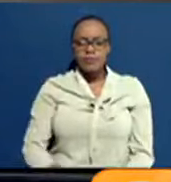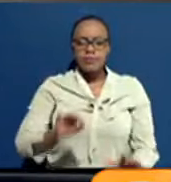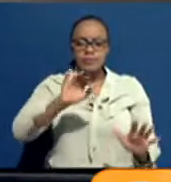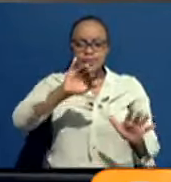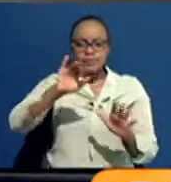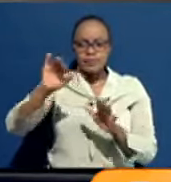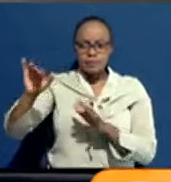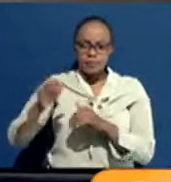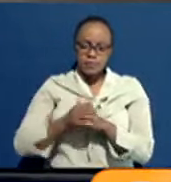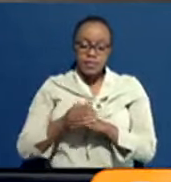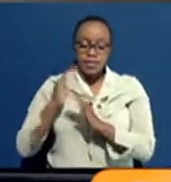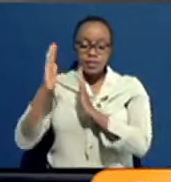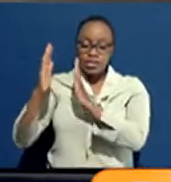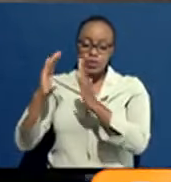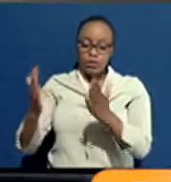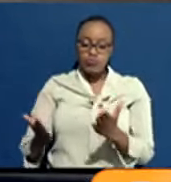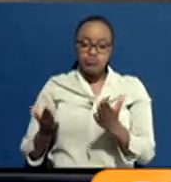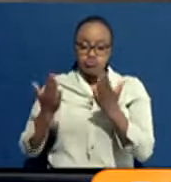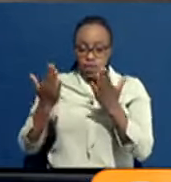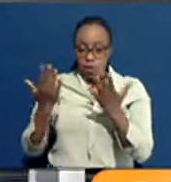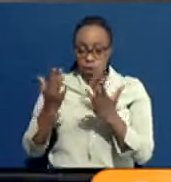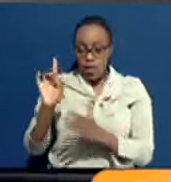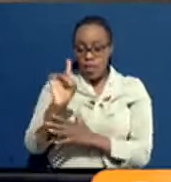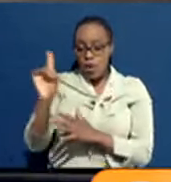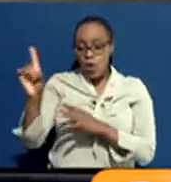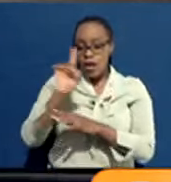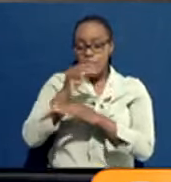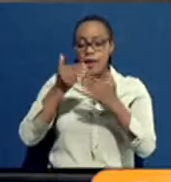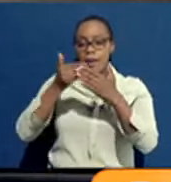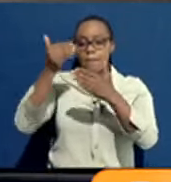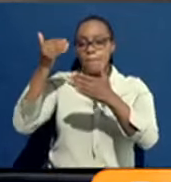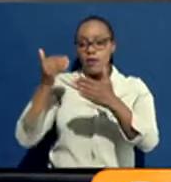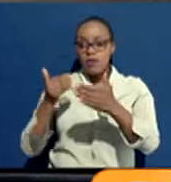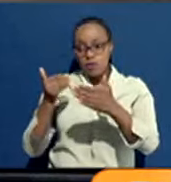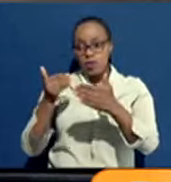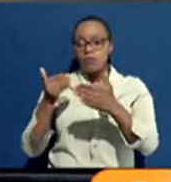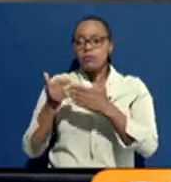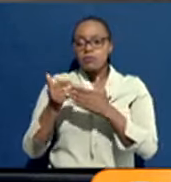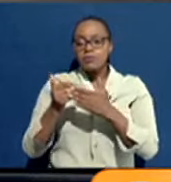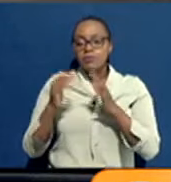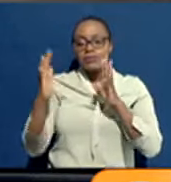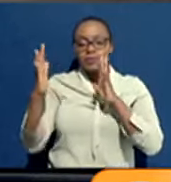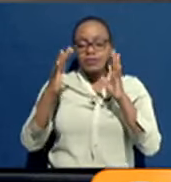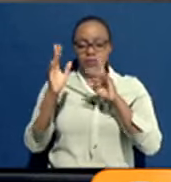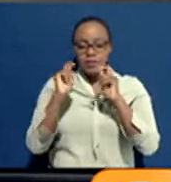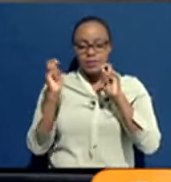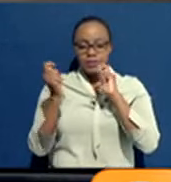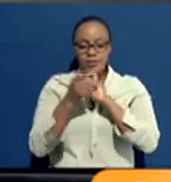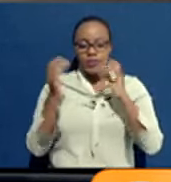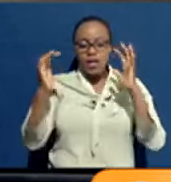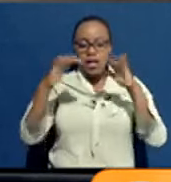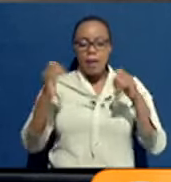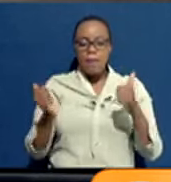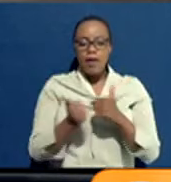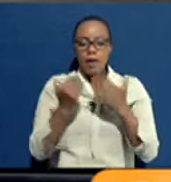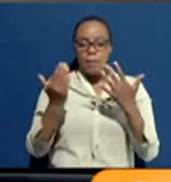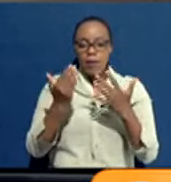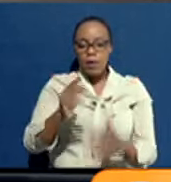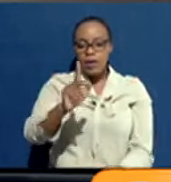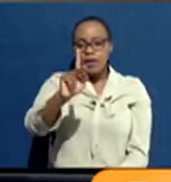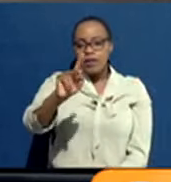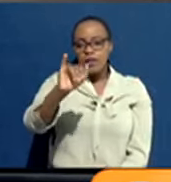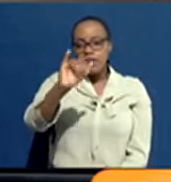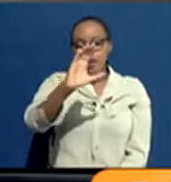Na mtazamaji, na usalama umeimarishwa jijini Nairobi siku moja kabla ya kongamano la mabadiliko ya tabianchi kuanza katika jumba la mikutano